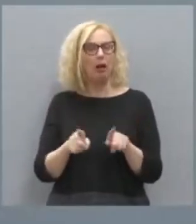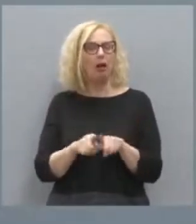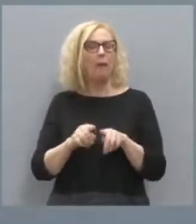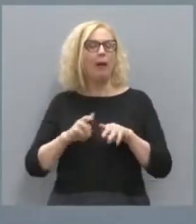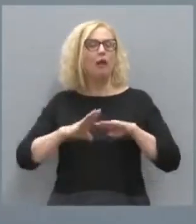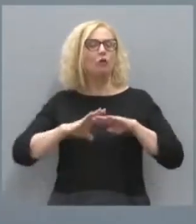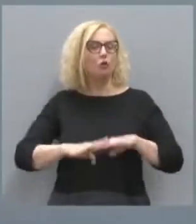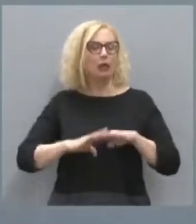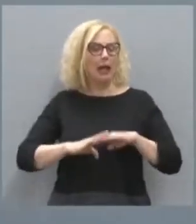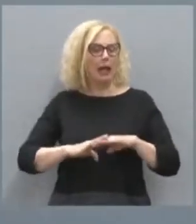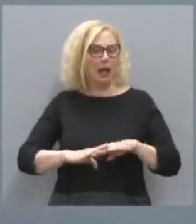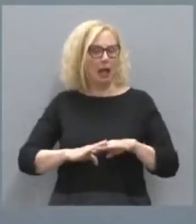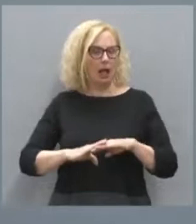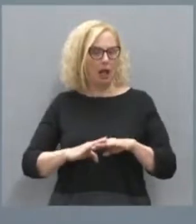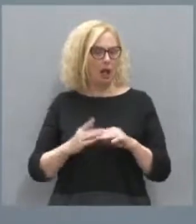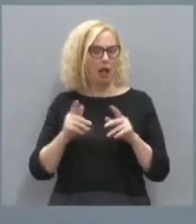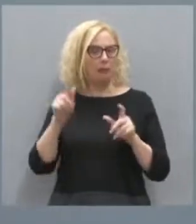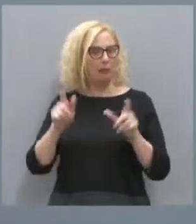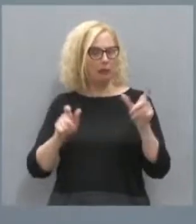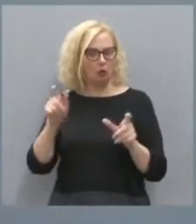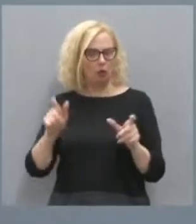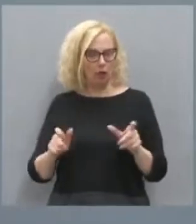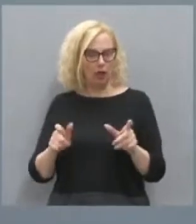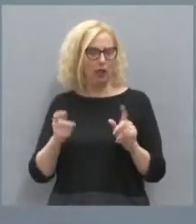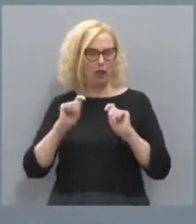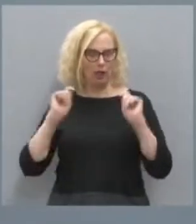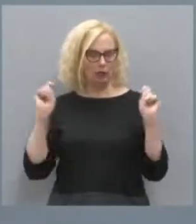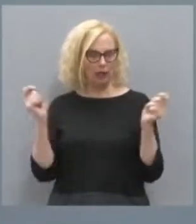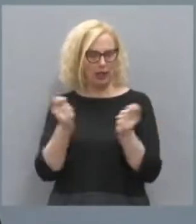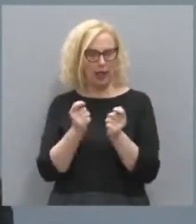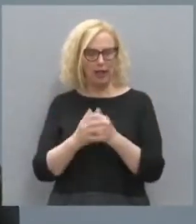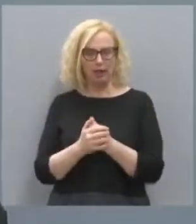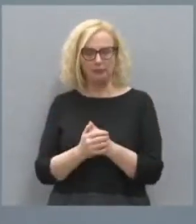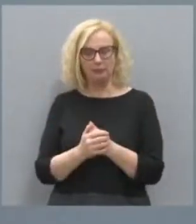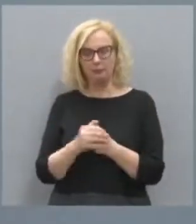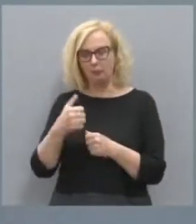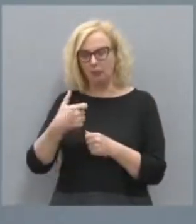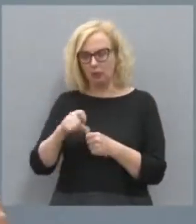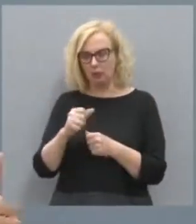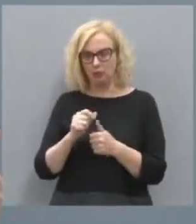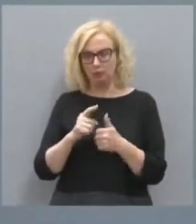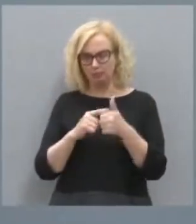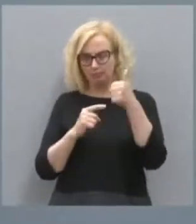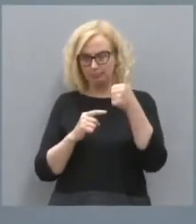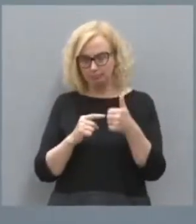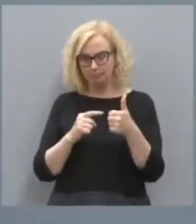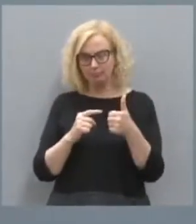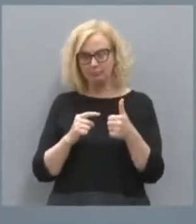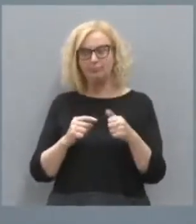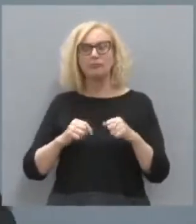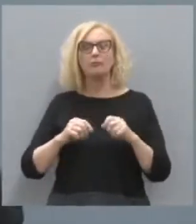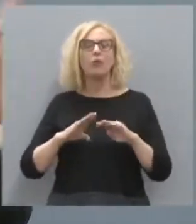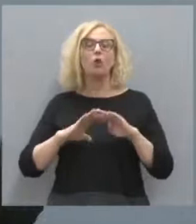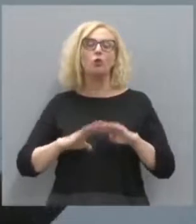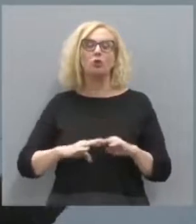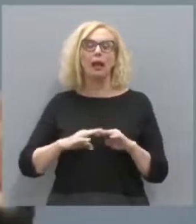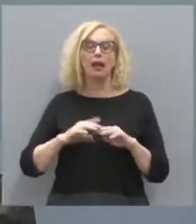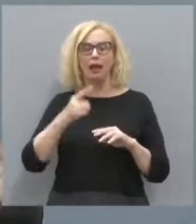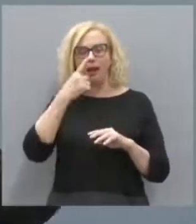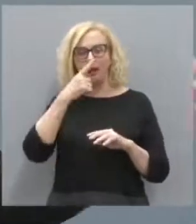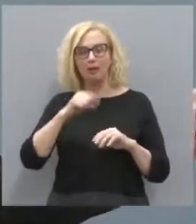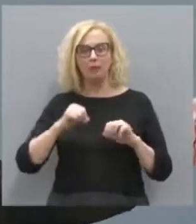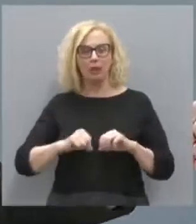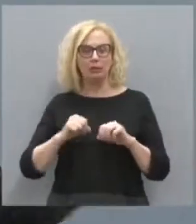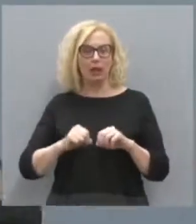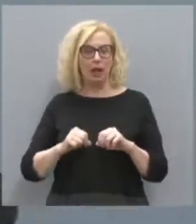sotto l'aspetto sanitario la propria popolazione perché primo tutela sanitaria non tornare i numeri che